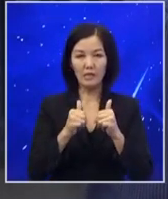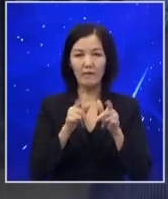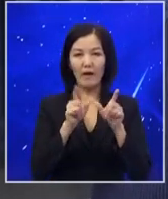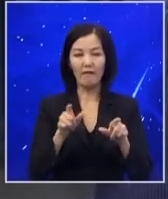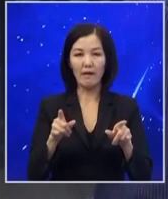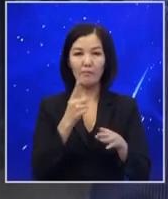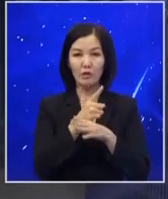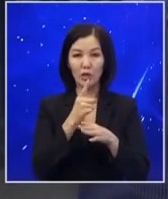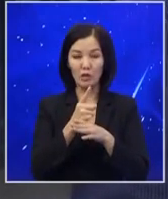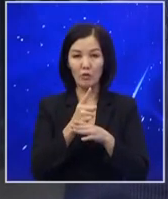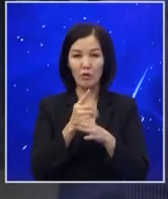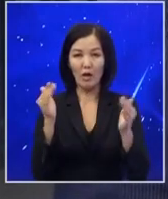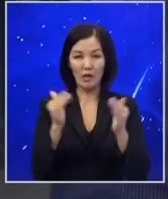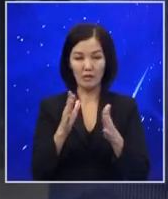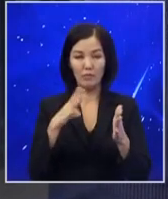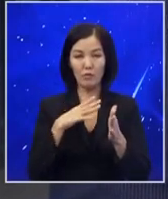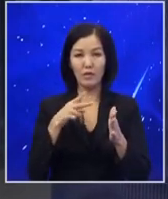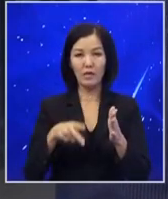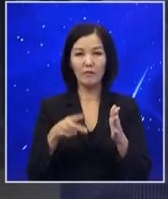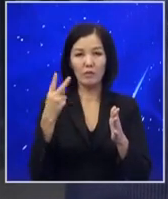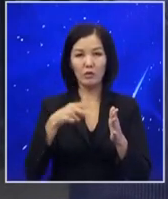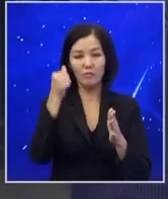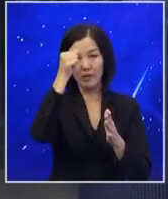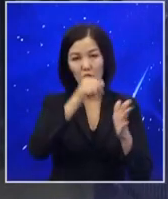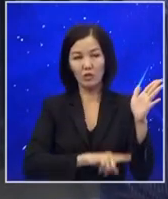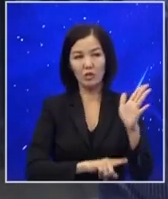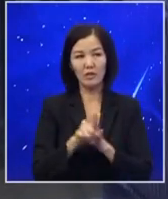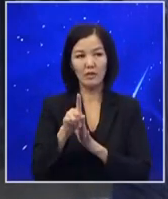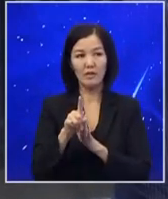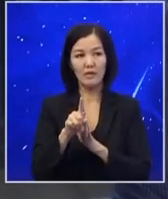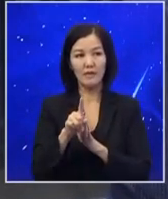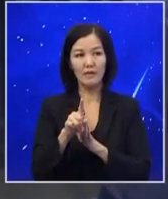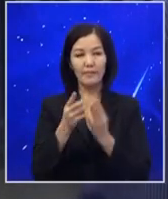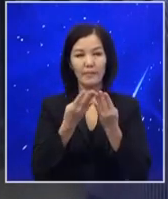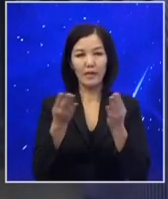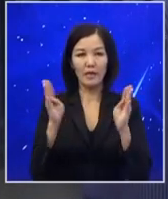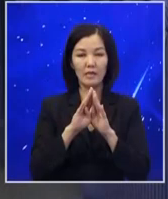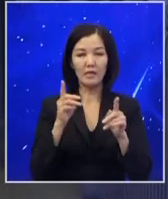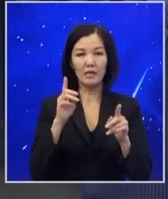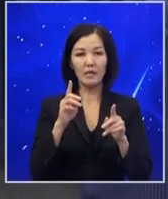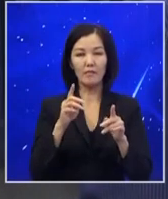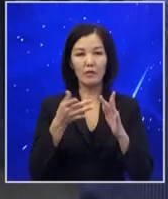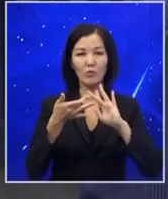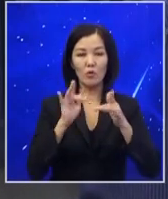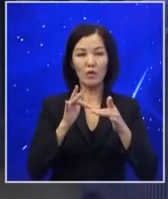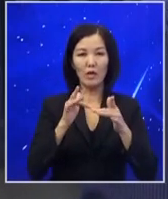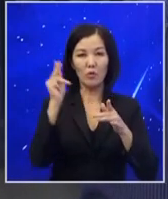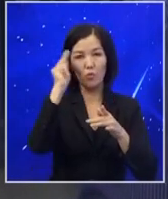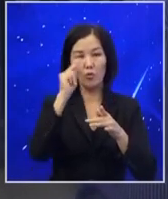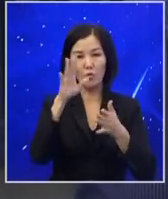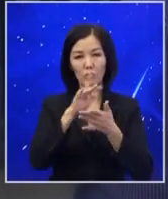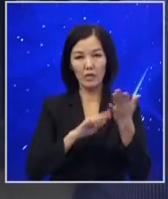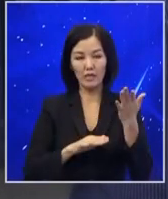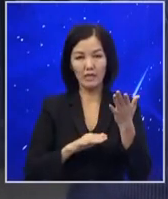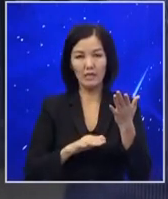биылғы жылы 2020 жылы мына дертке байланысты бізде онлайн түрде оқу болып отыр. Сондықтан